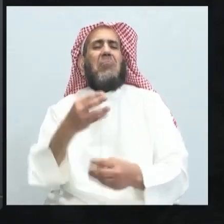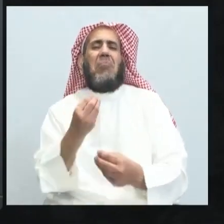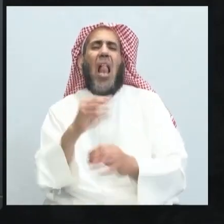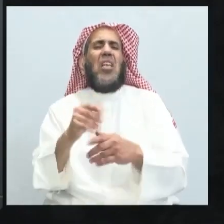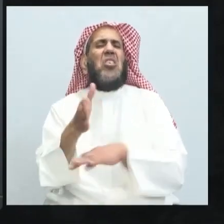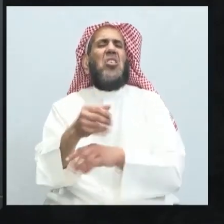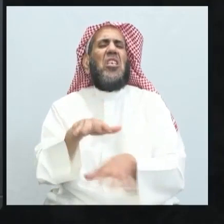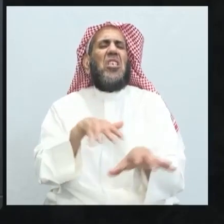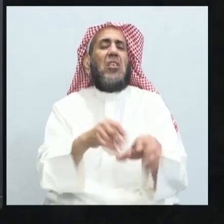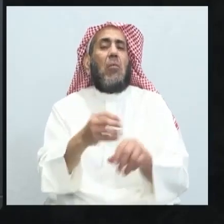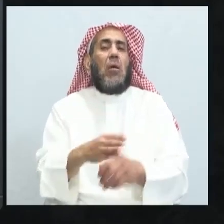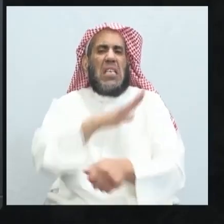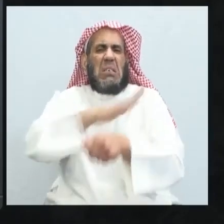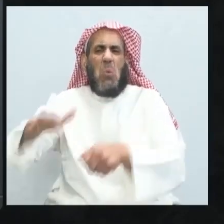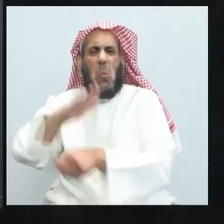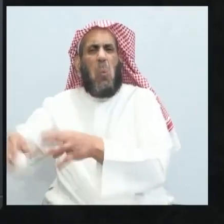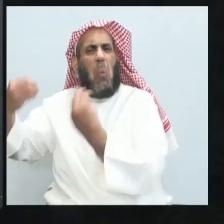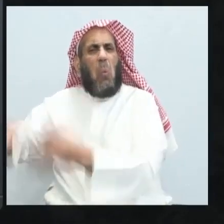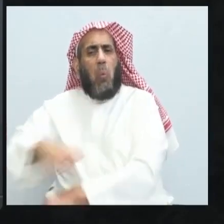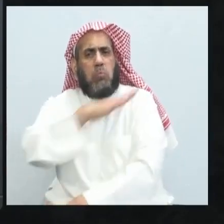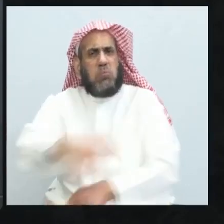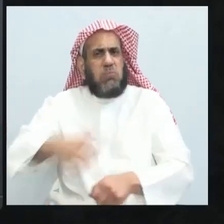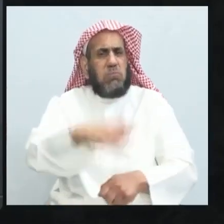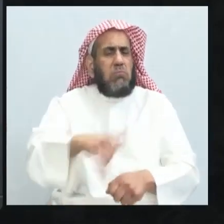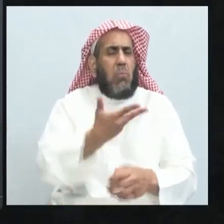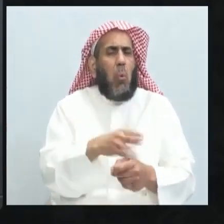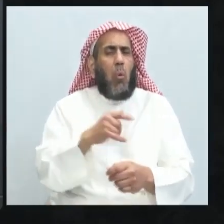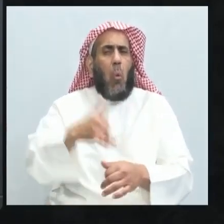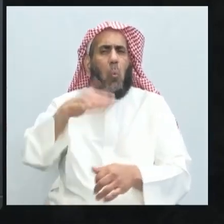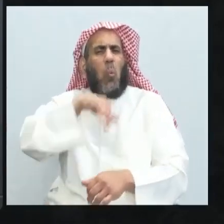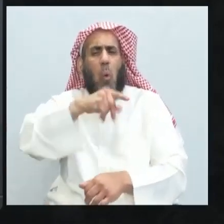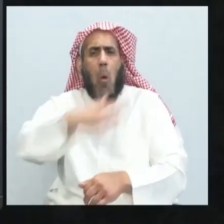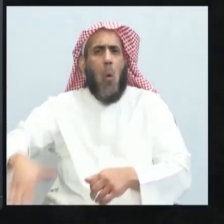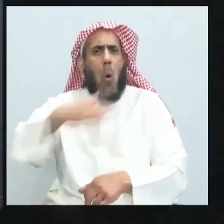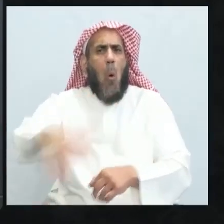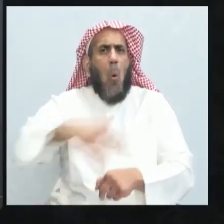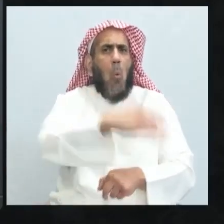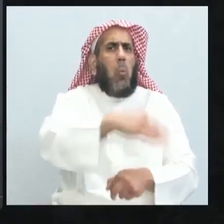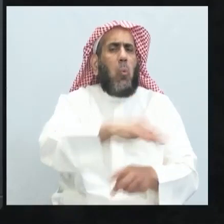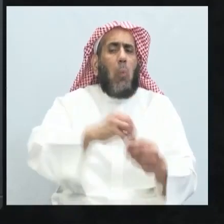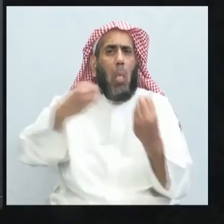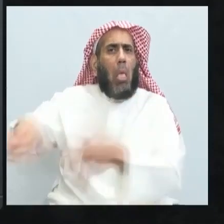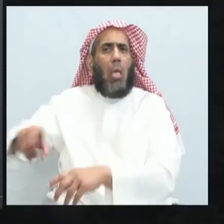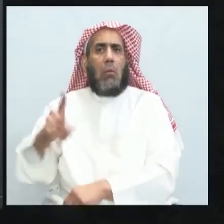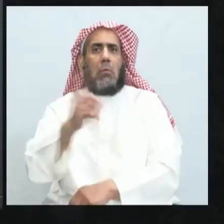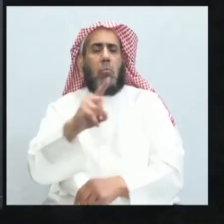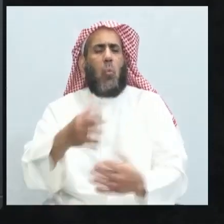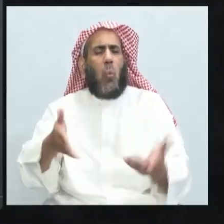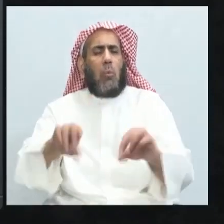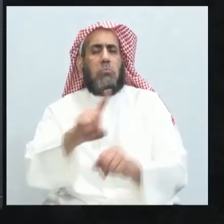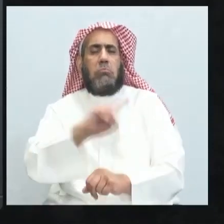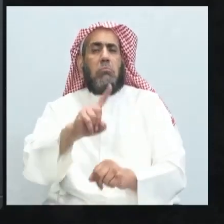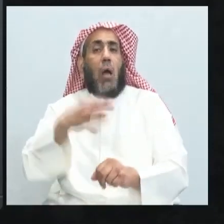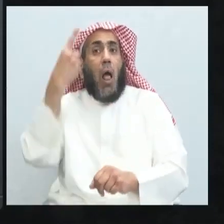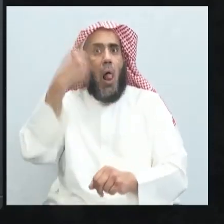للجيش لكن لا تذبحه فقط وتتركو ان اغلب بعضهم ياتون فقط فيذبح ما هو امامه او يقتلون ما هو ثم يخربون ثم